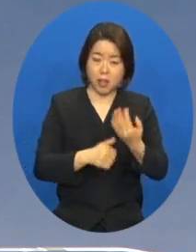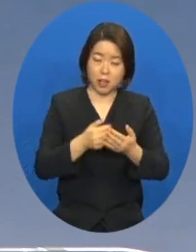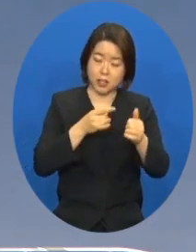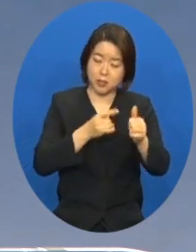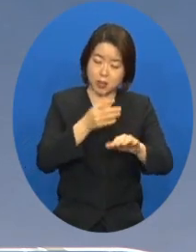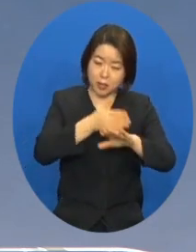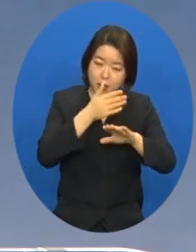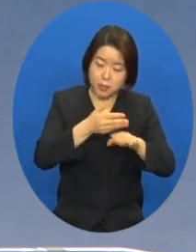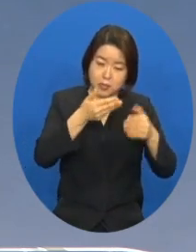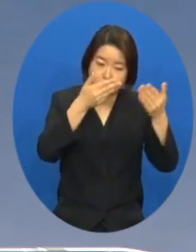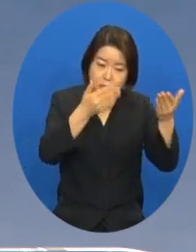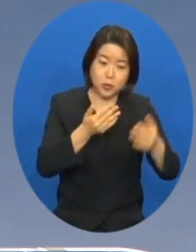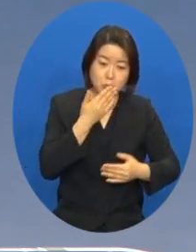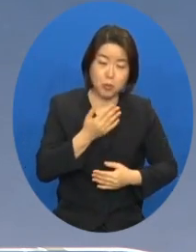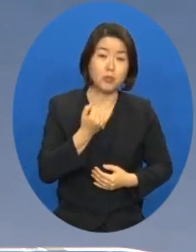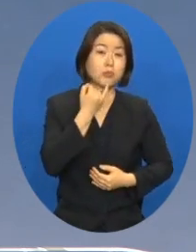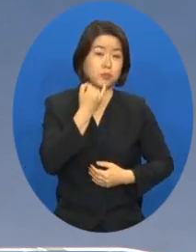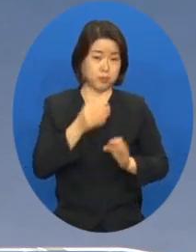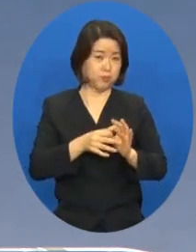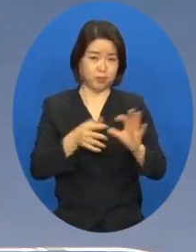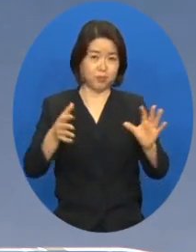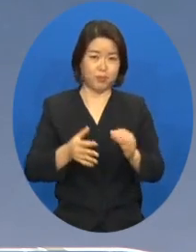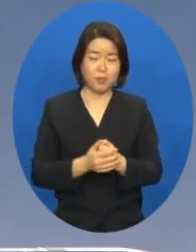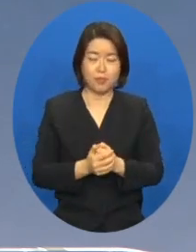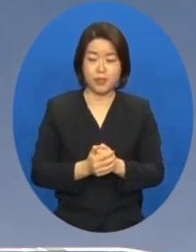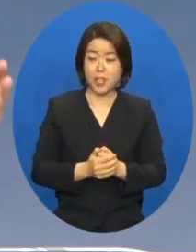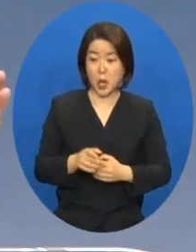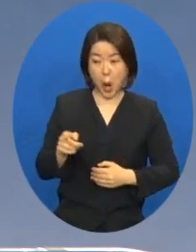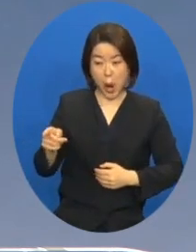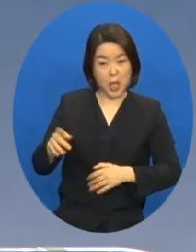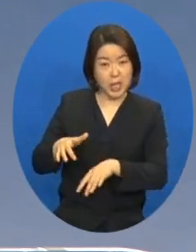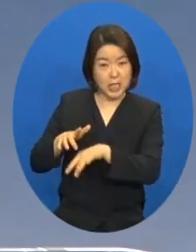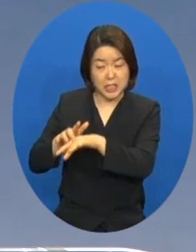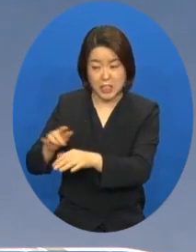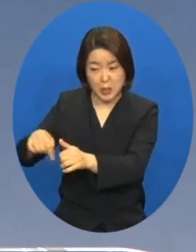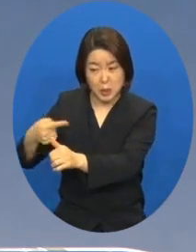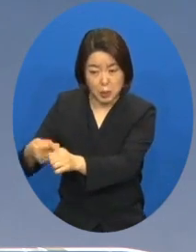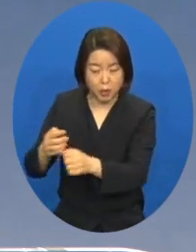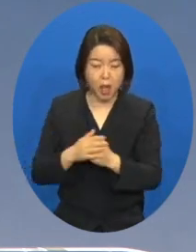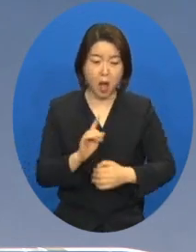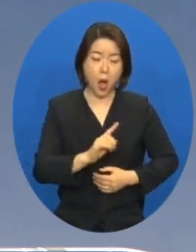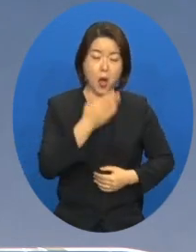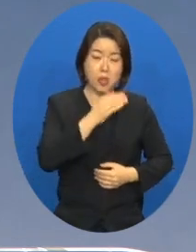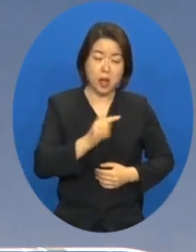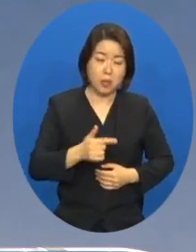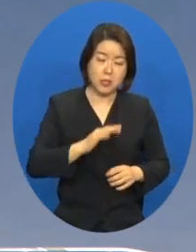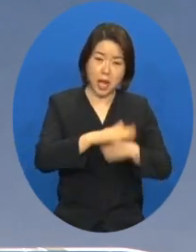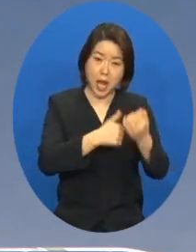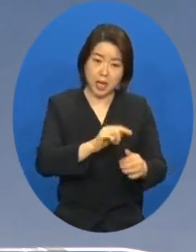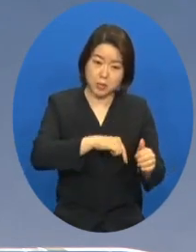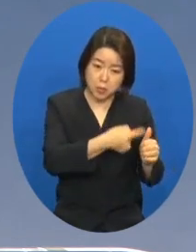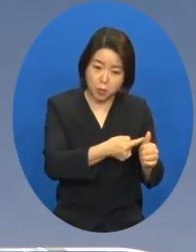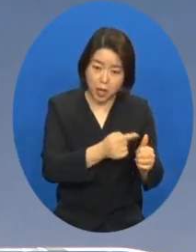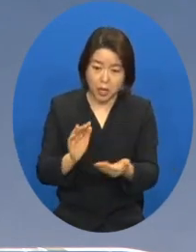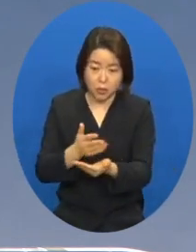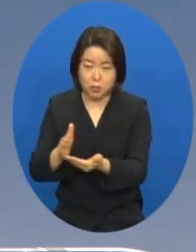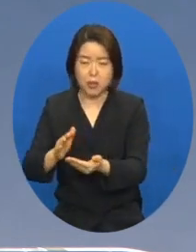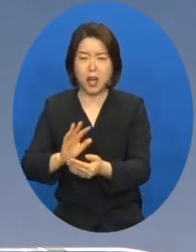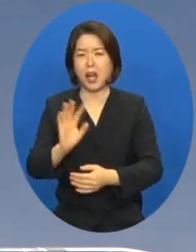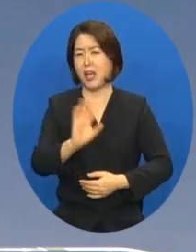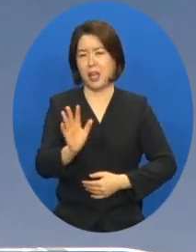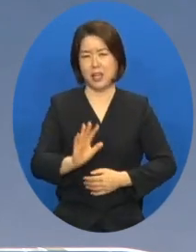먹으면 아무 상관없습니다. 어떤 음식은 귀신에 속한 것이고 어떤 음식은 하나님에 속한 것